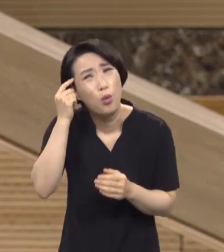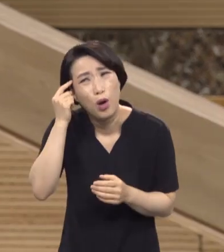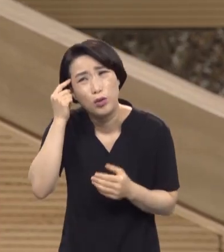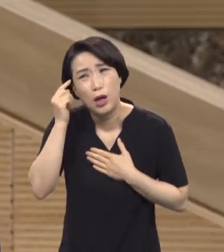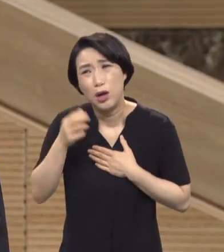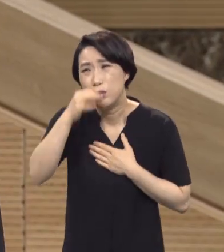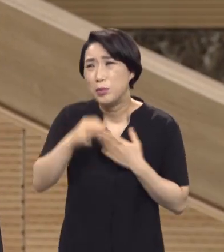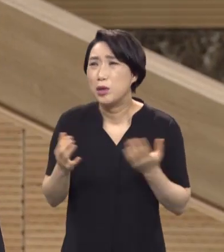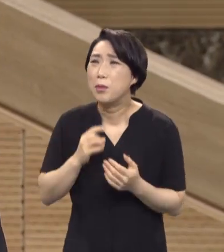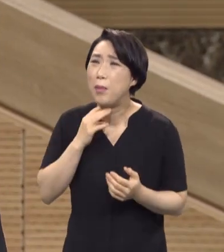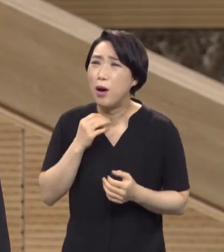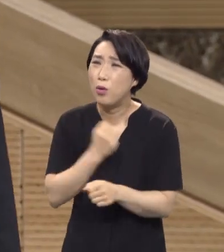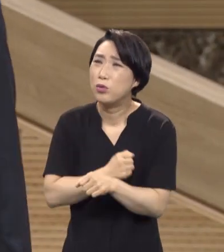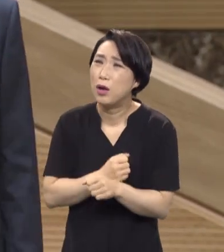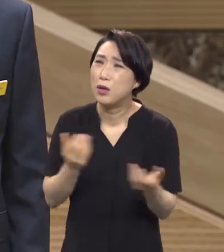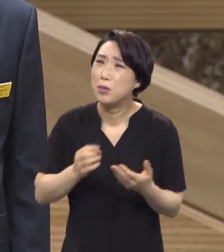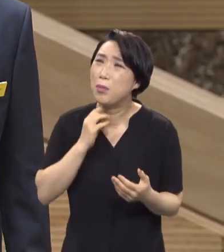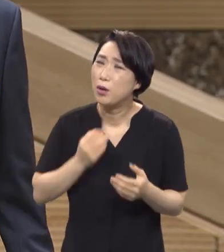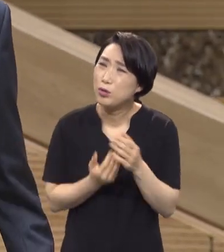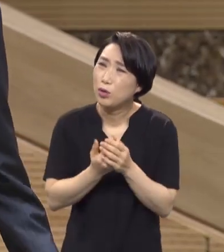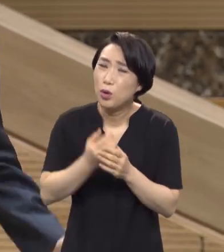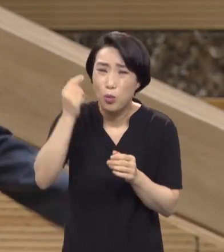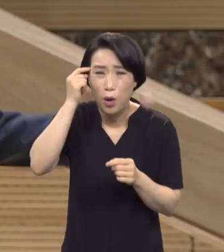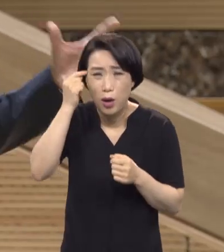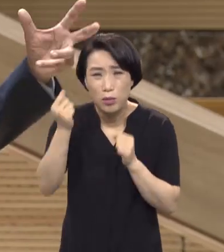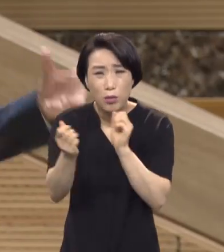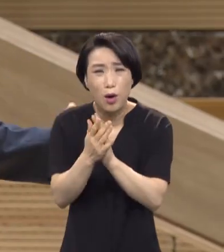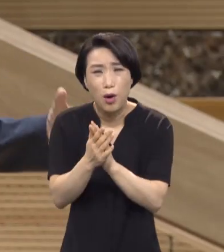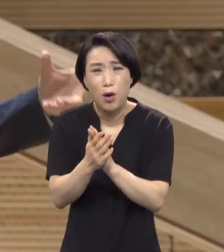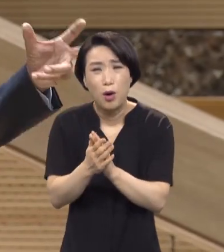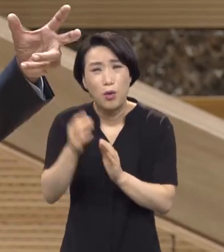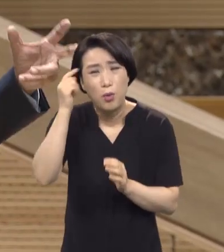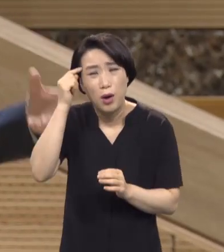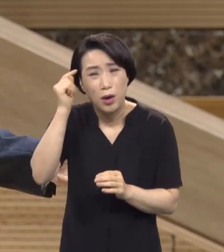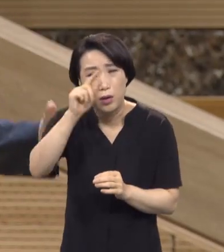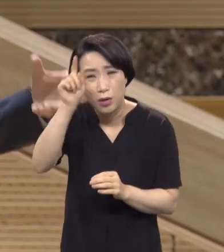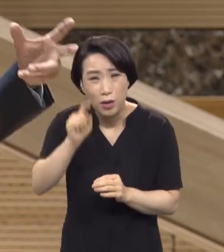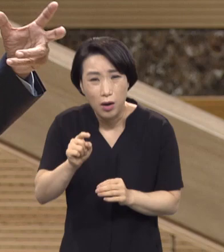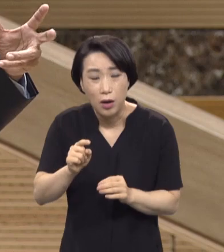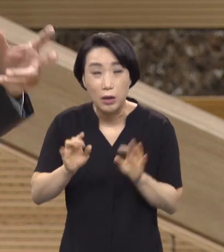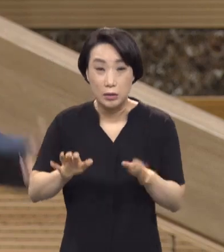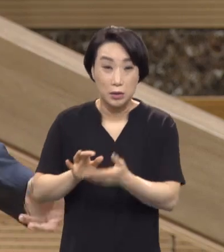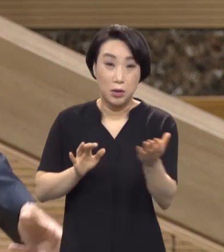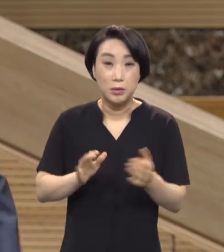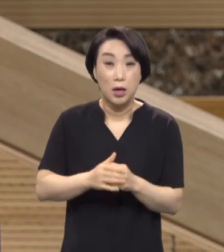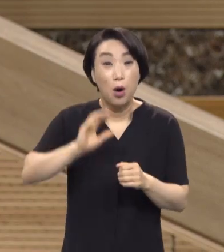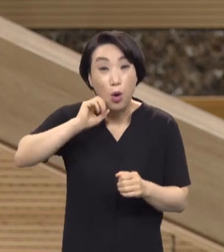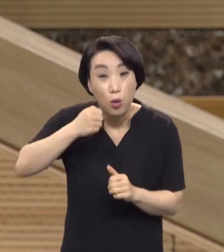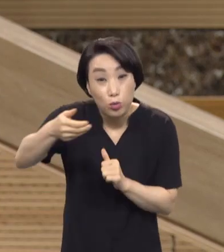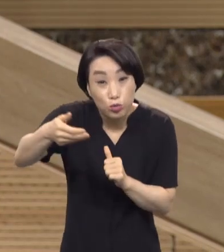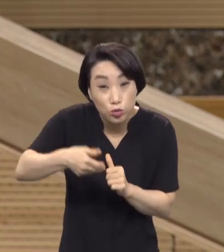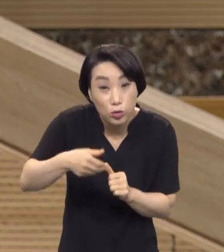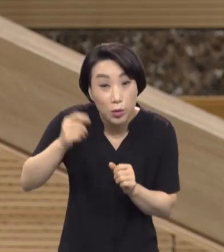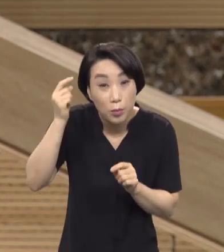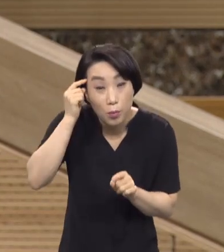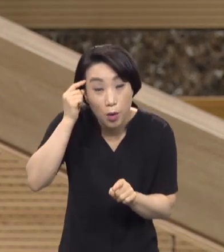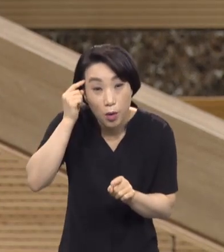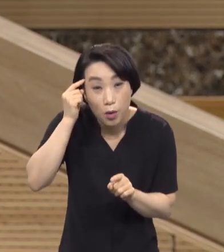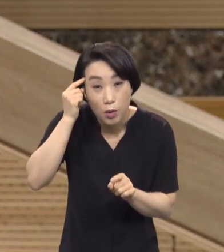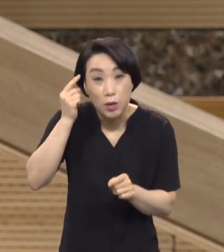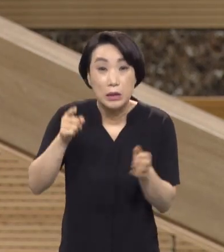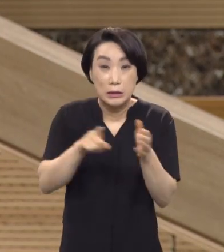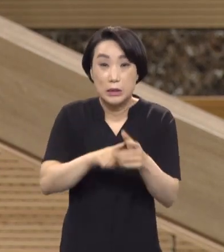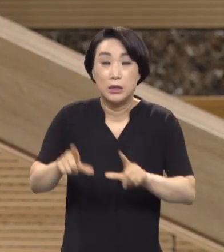나는 힘든 일만 생기지? 이런 힘들게 만드는 자체가